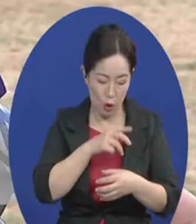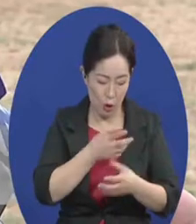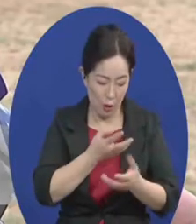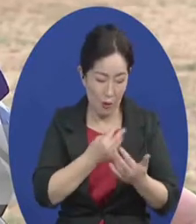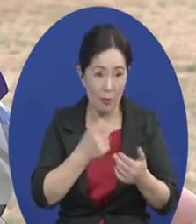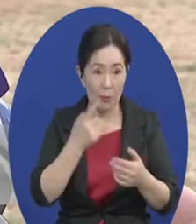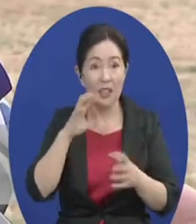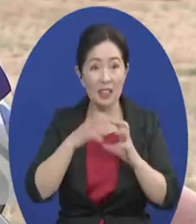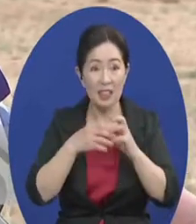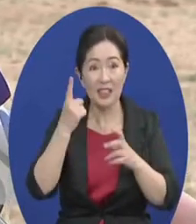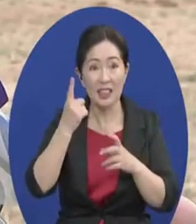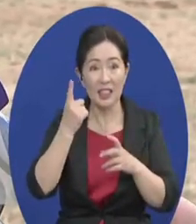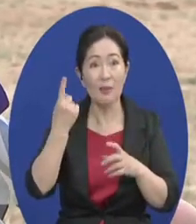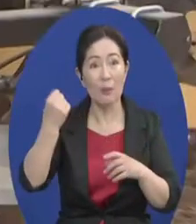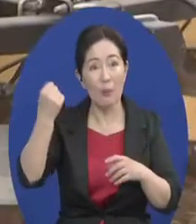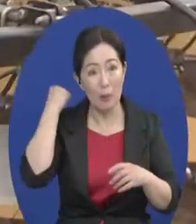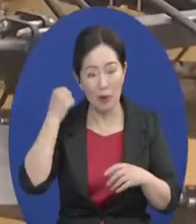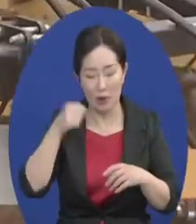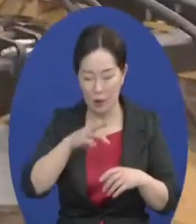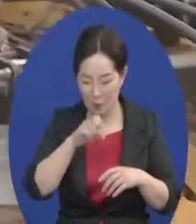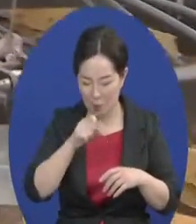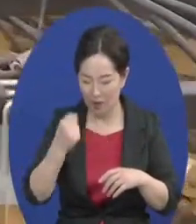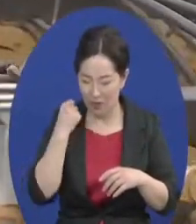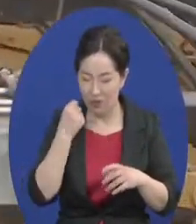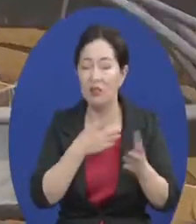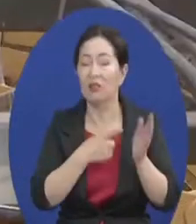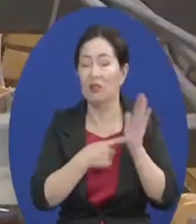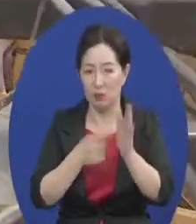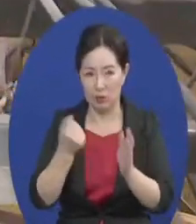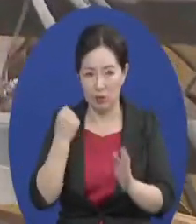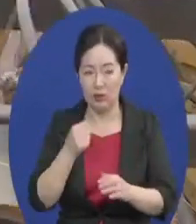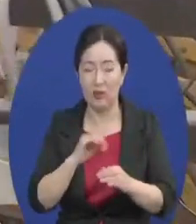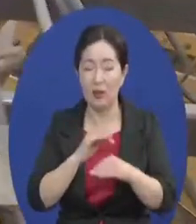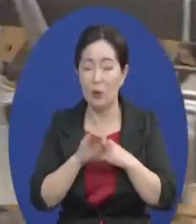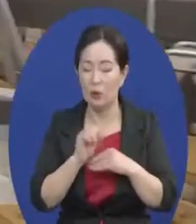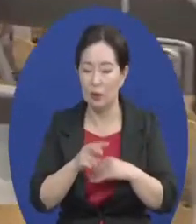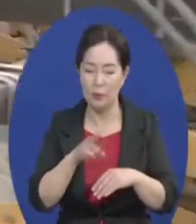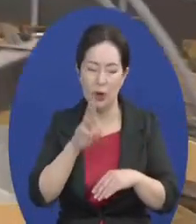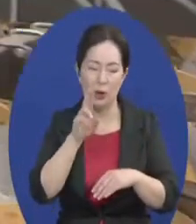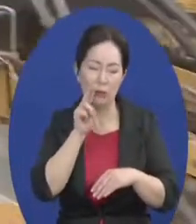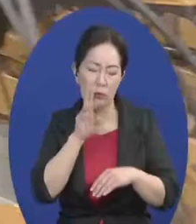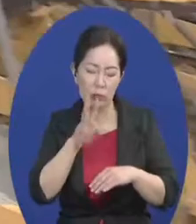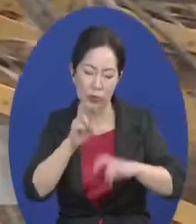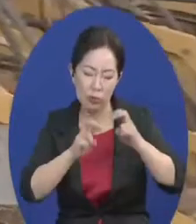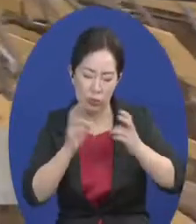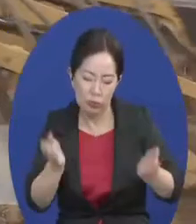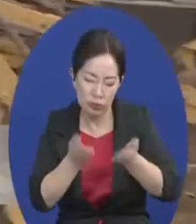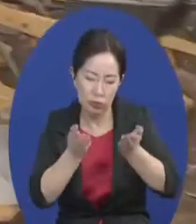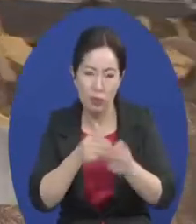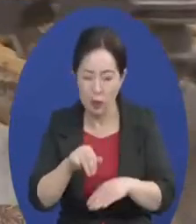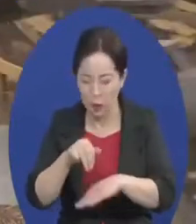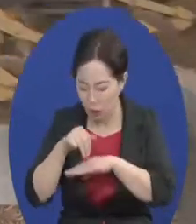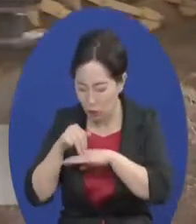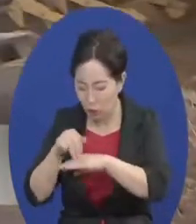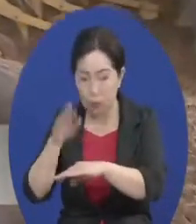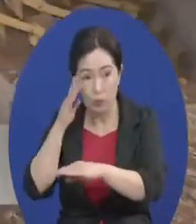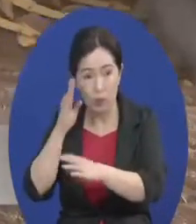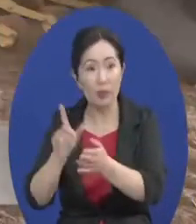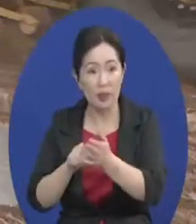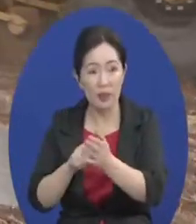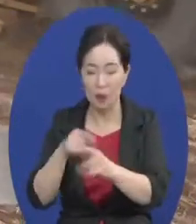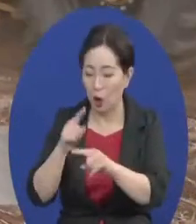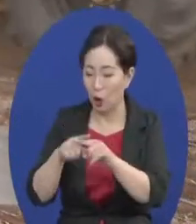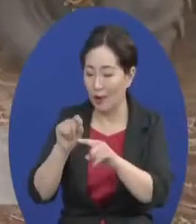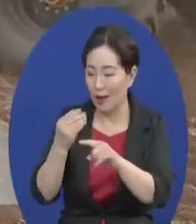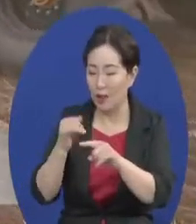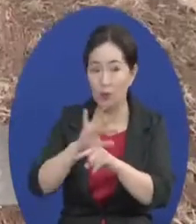тоогоор дэлхийд нэг жагсдаг энэ давуу талаа гаргана. Хүнсний үйлдвэрлэлийг нэмэгдүүлэхийн тулд цогц тууштай бодлох хэрэгтэй байгааг ерөнхий сайд онцолж байлаа. Хөдөө